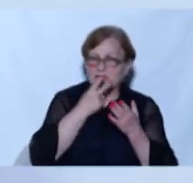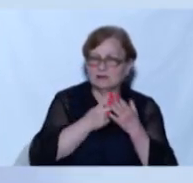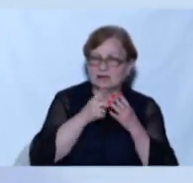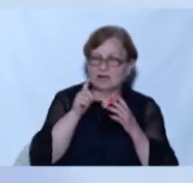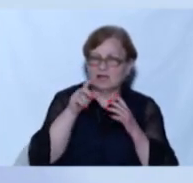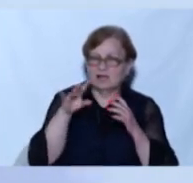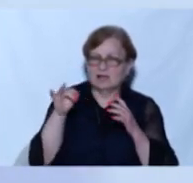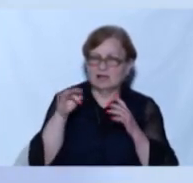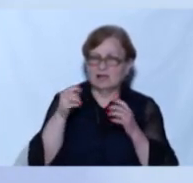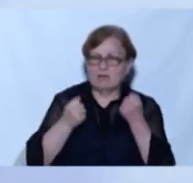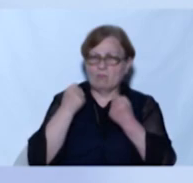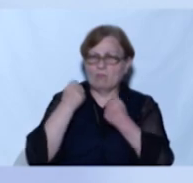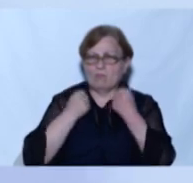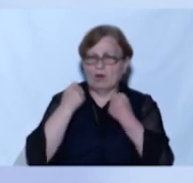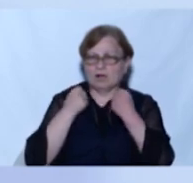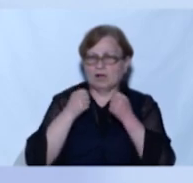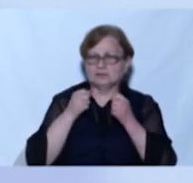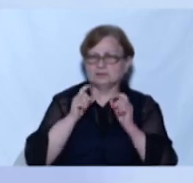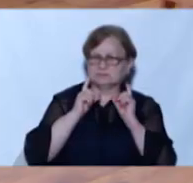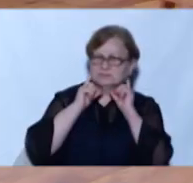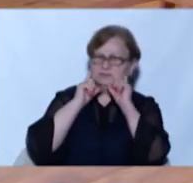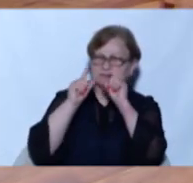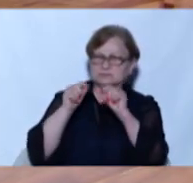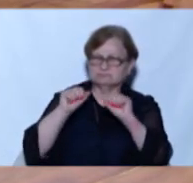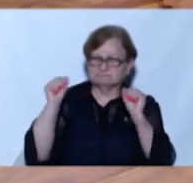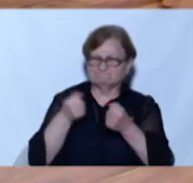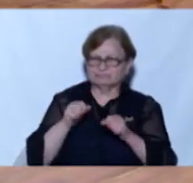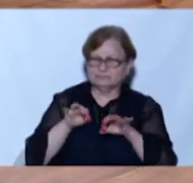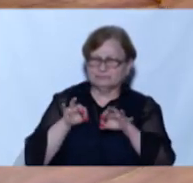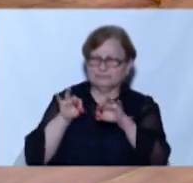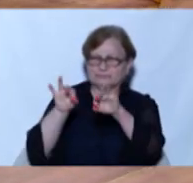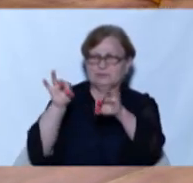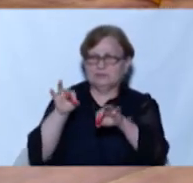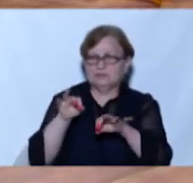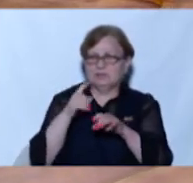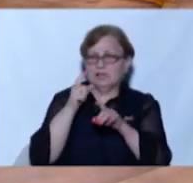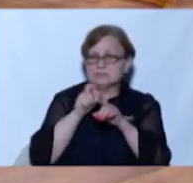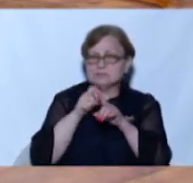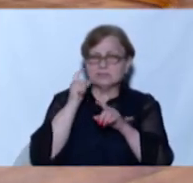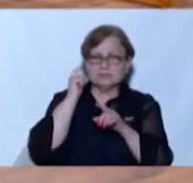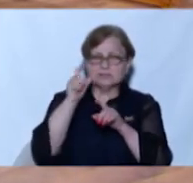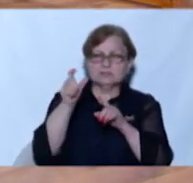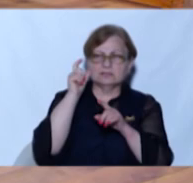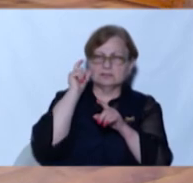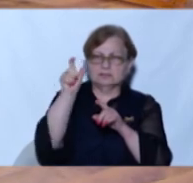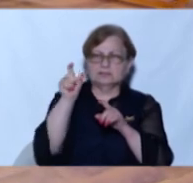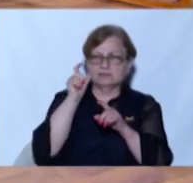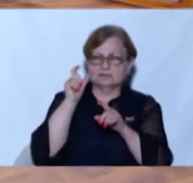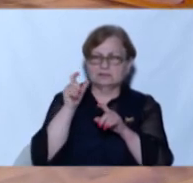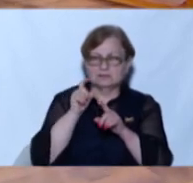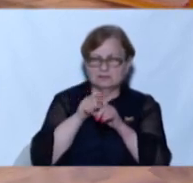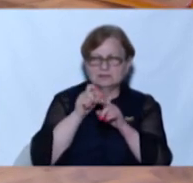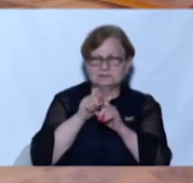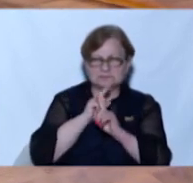ელი მანქანით მიქრის და ტოვებს ქვეყანას და ის ნაწყვეტი ფრაზები, რაც